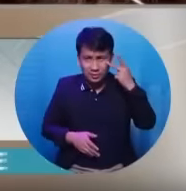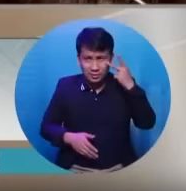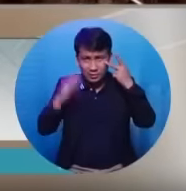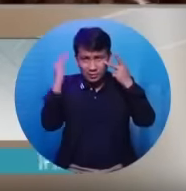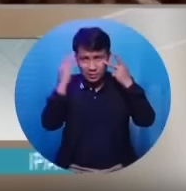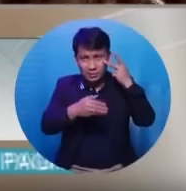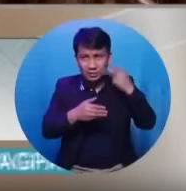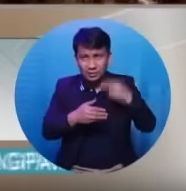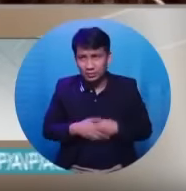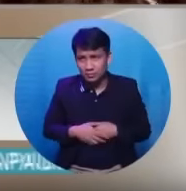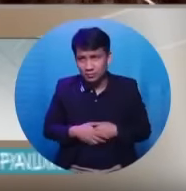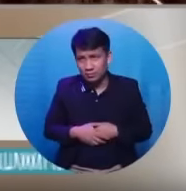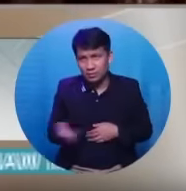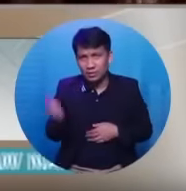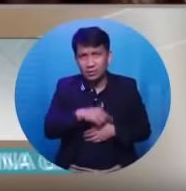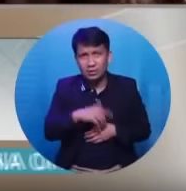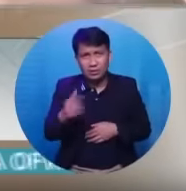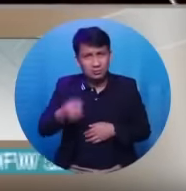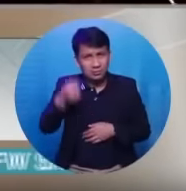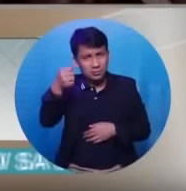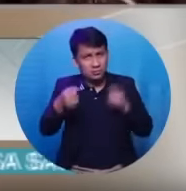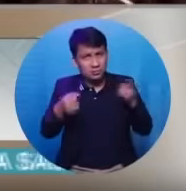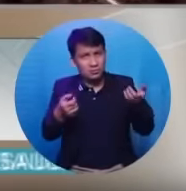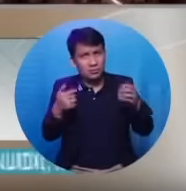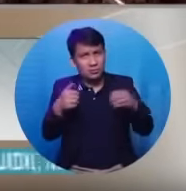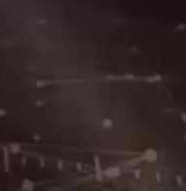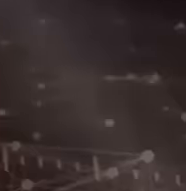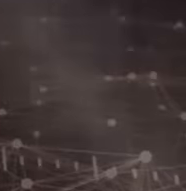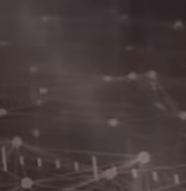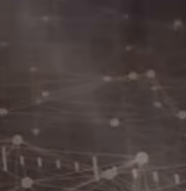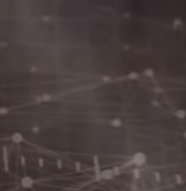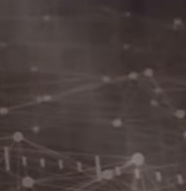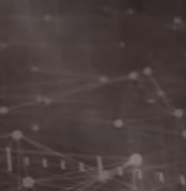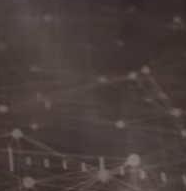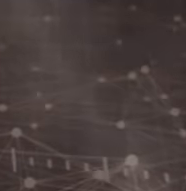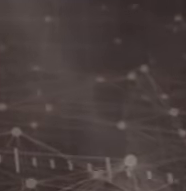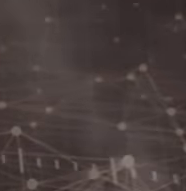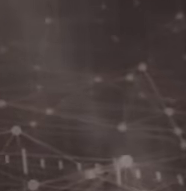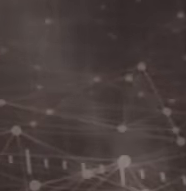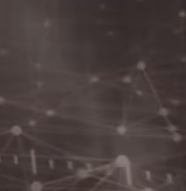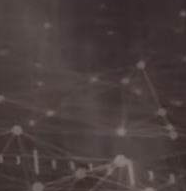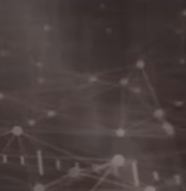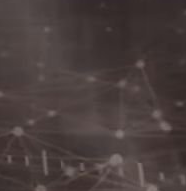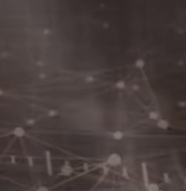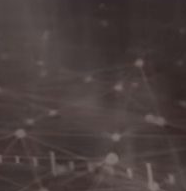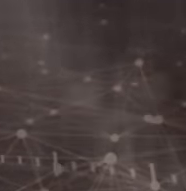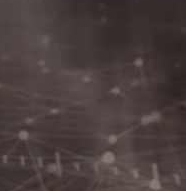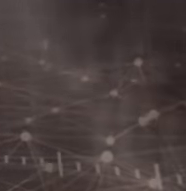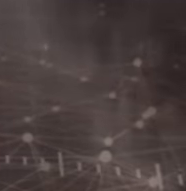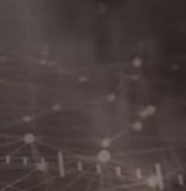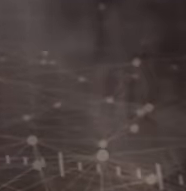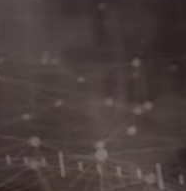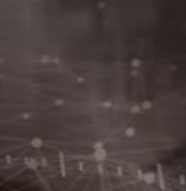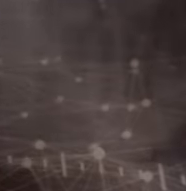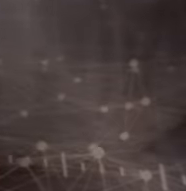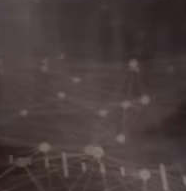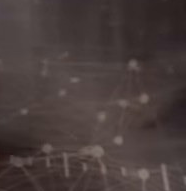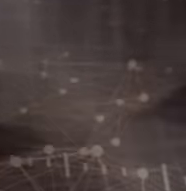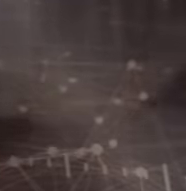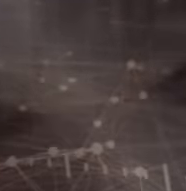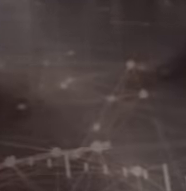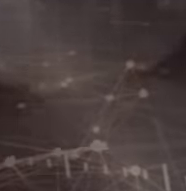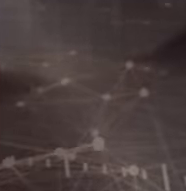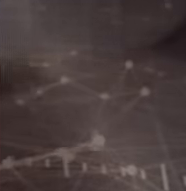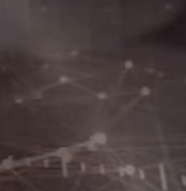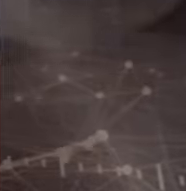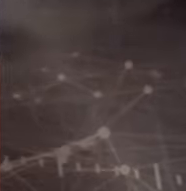Gavilan. Hello, sir. Sir, alam mo, sir, maitutulong ko sa'yo. Kailangan niyo po ng professional help. Pwede ko kayo ipa-psychiatrist. Pagamot muna kayo